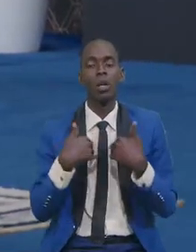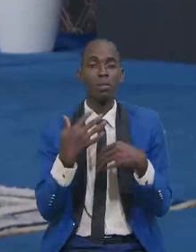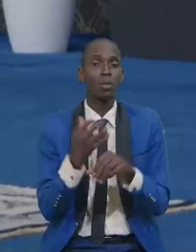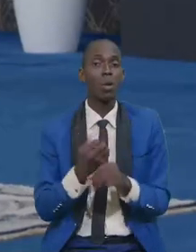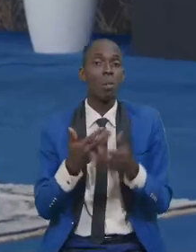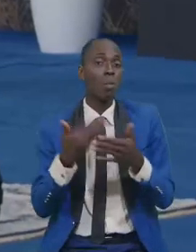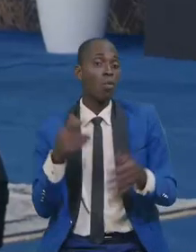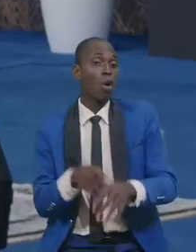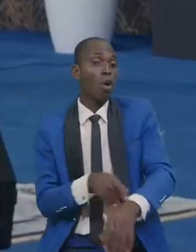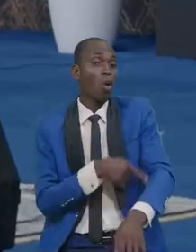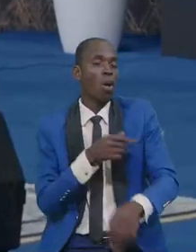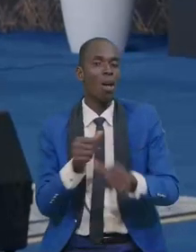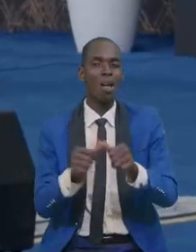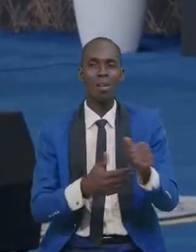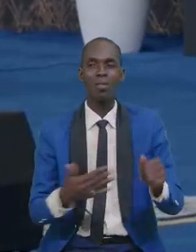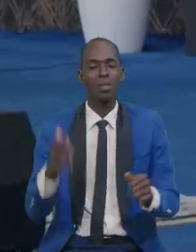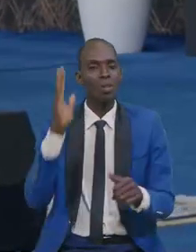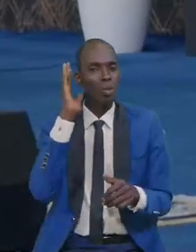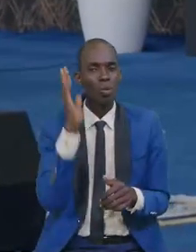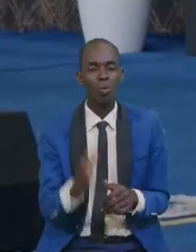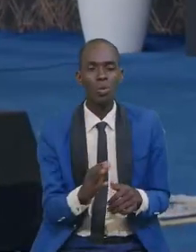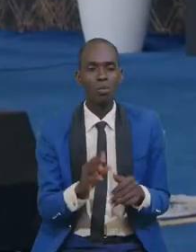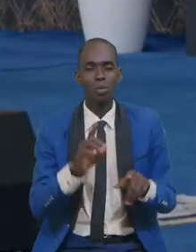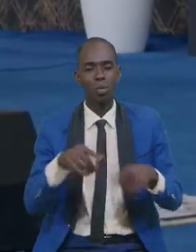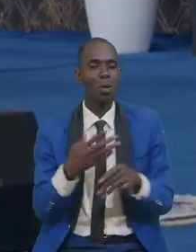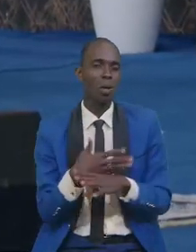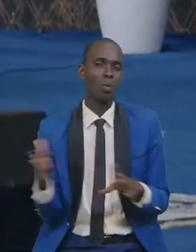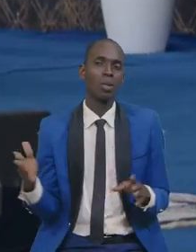eue. Avant longtemps, ce serait...